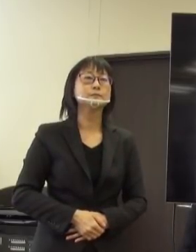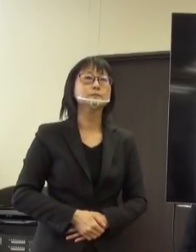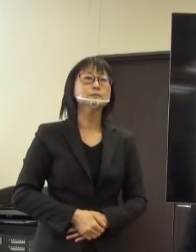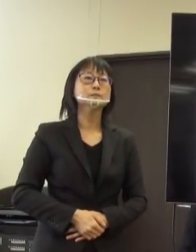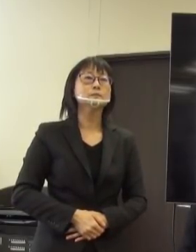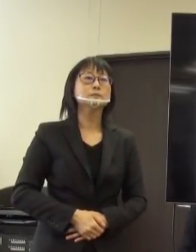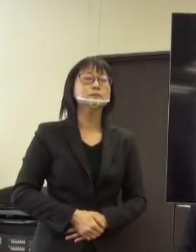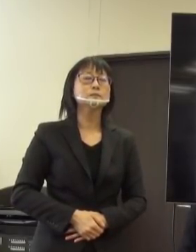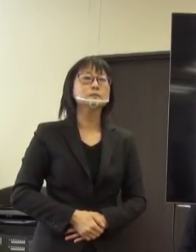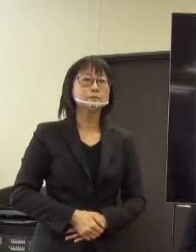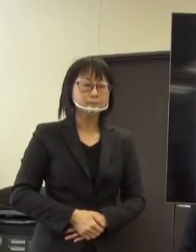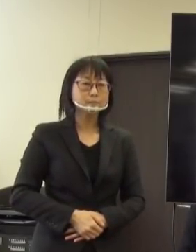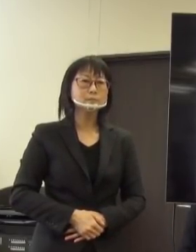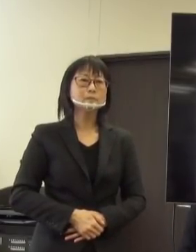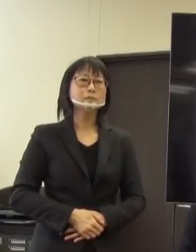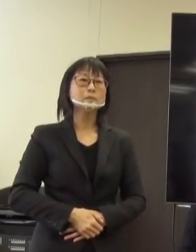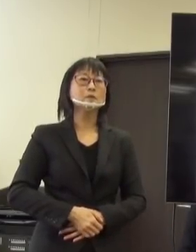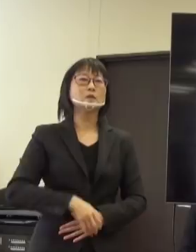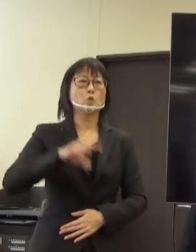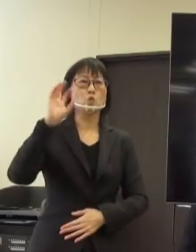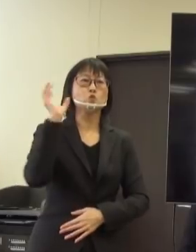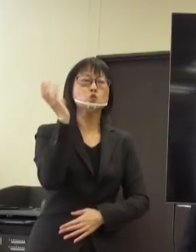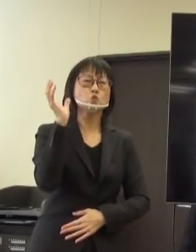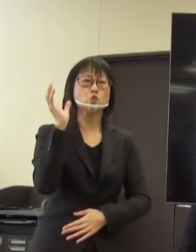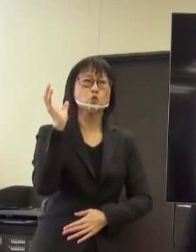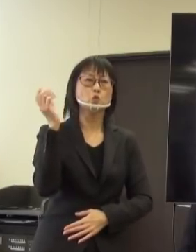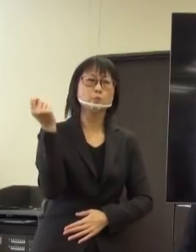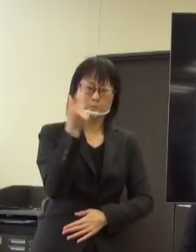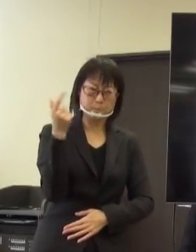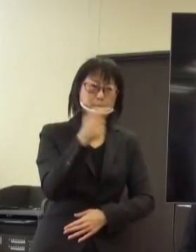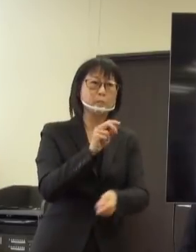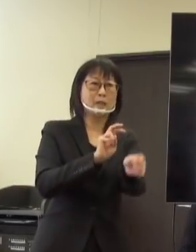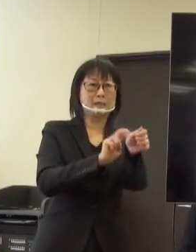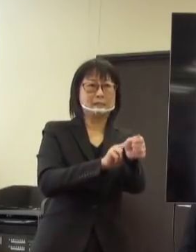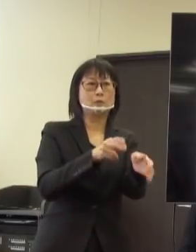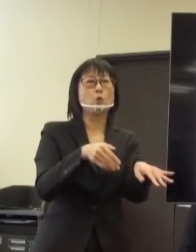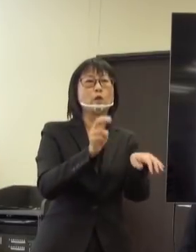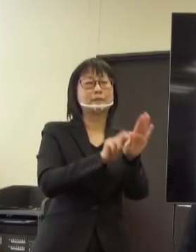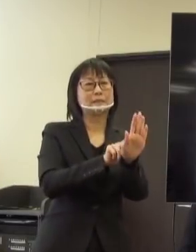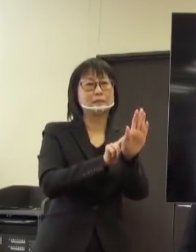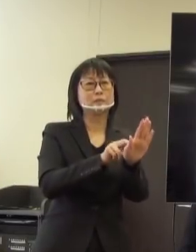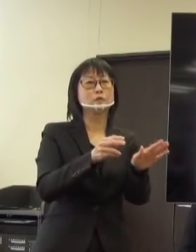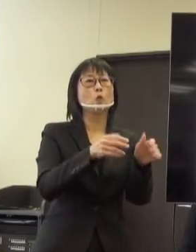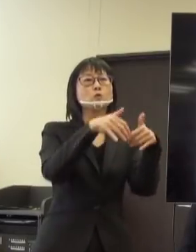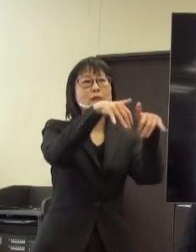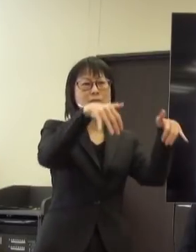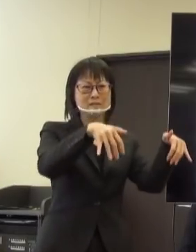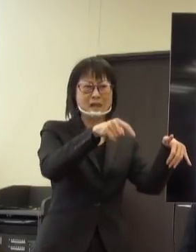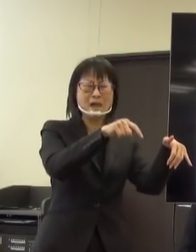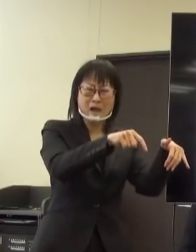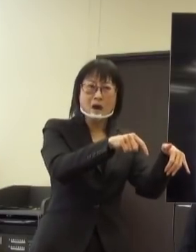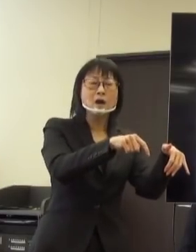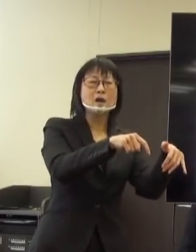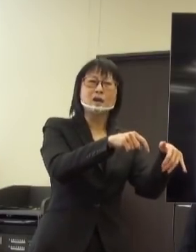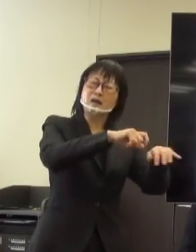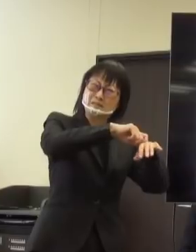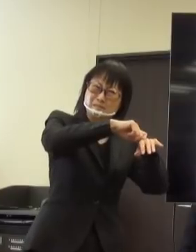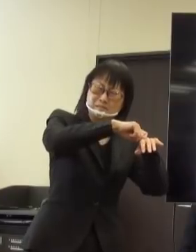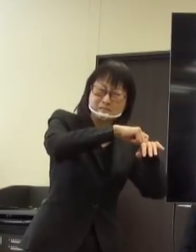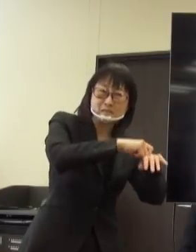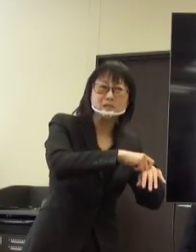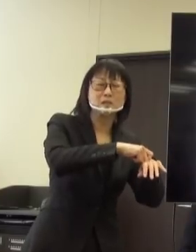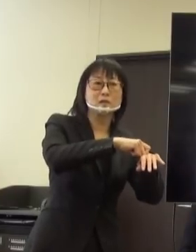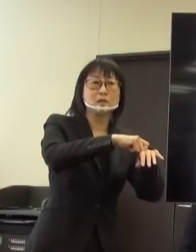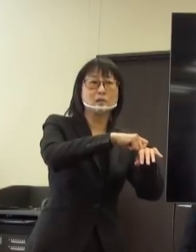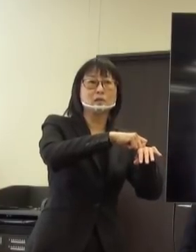救急医療が非常に逼迫していると。それどういうことを意味しているかというと、通常診療を非常に